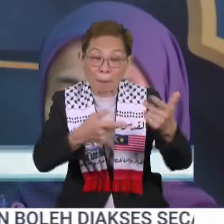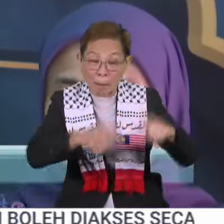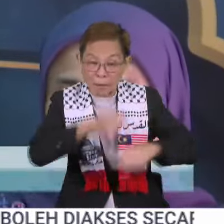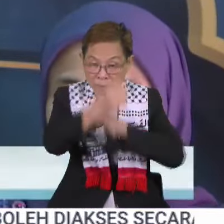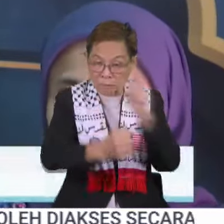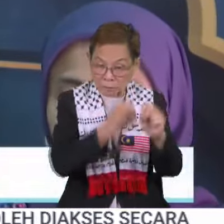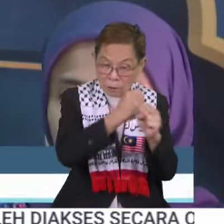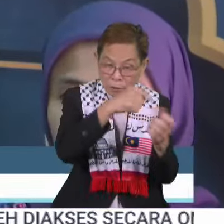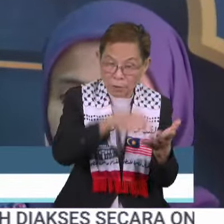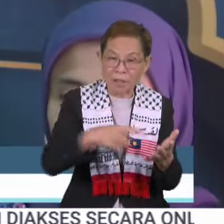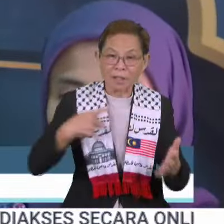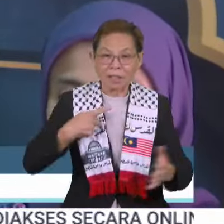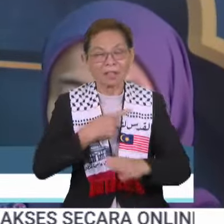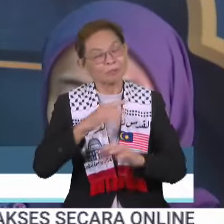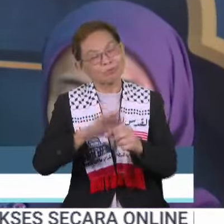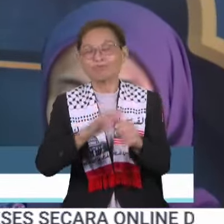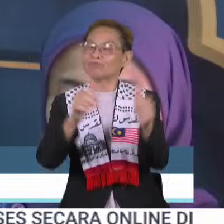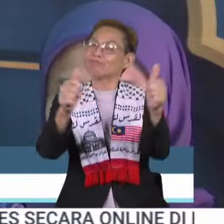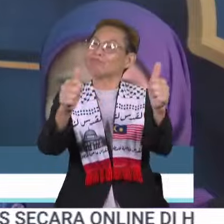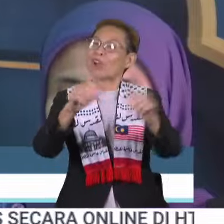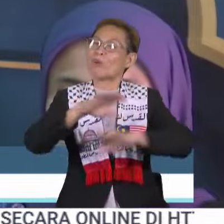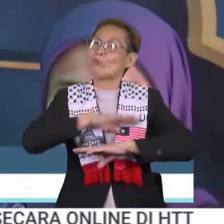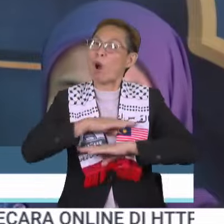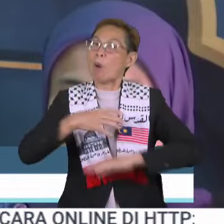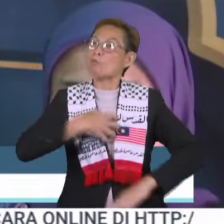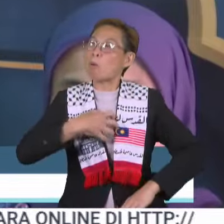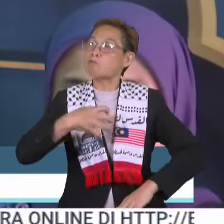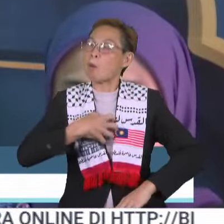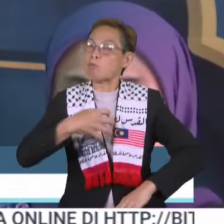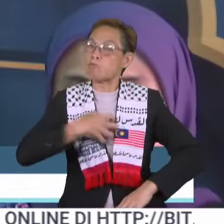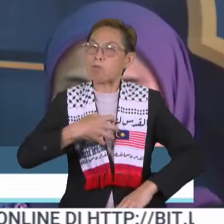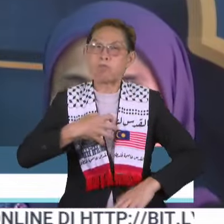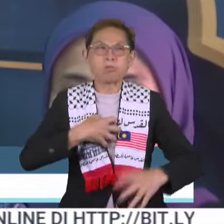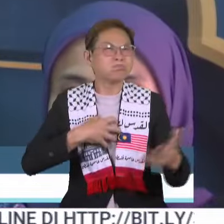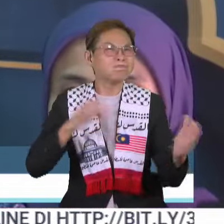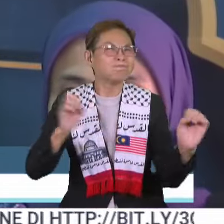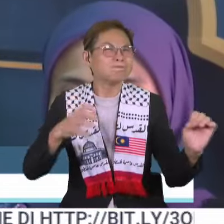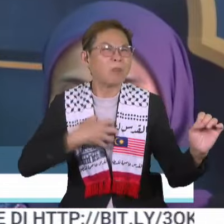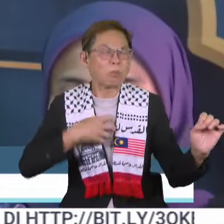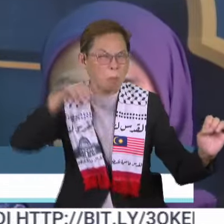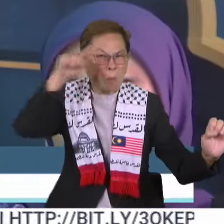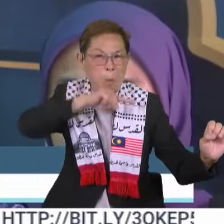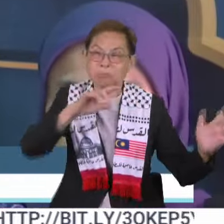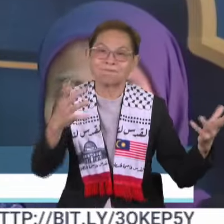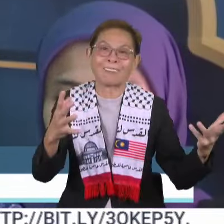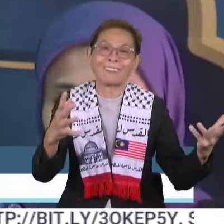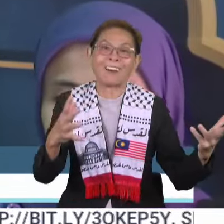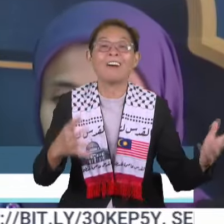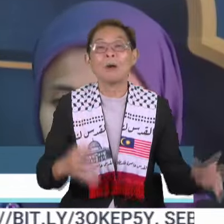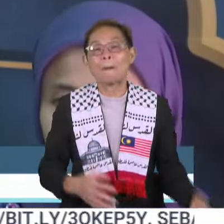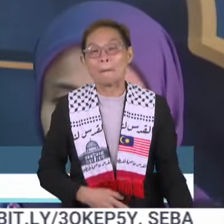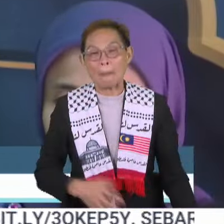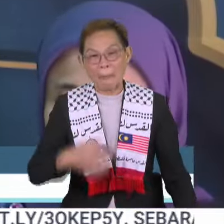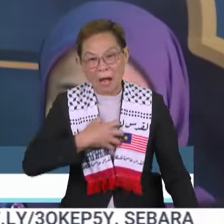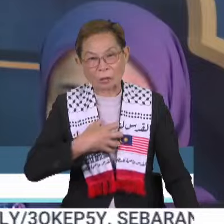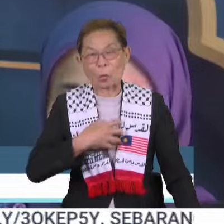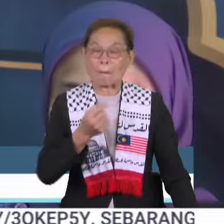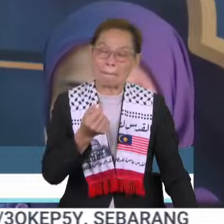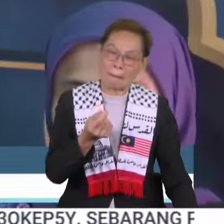cukup berpuas hati lah sebab tak ada aduan-aduan yang begitu ketara lah. Aduan